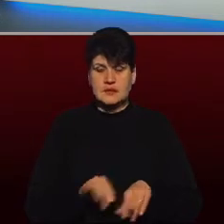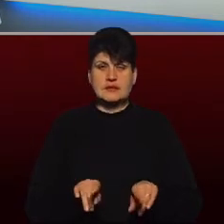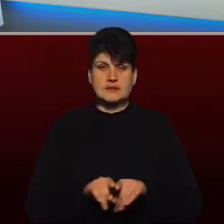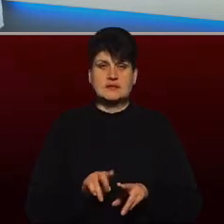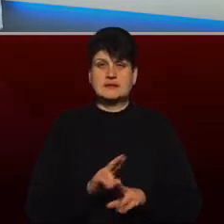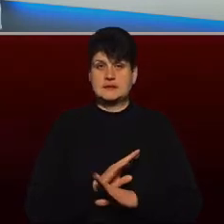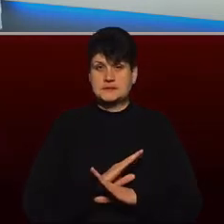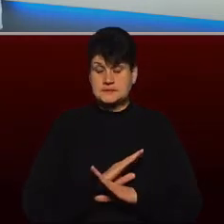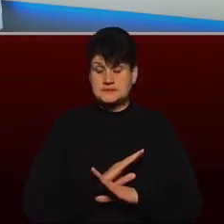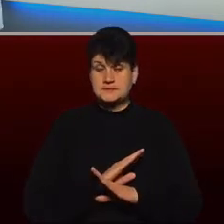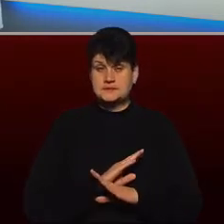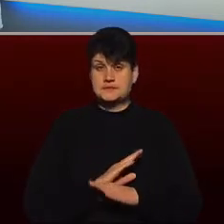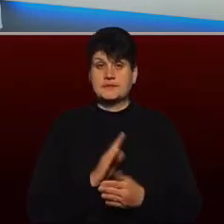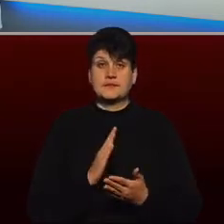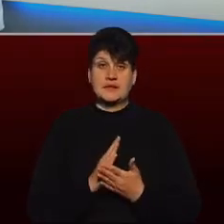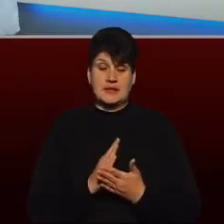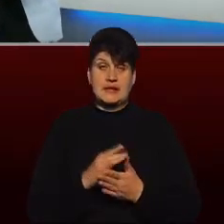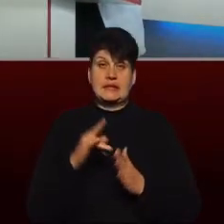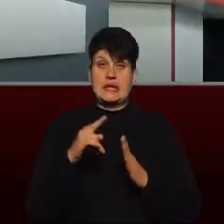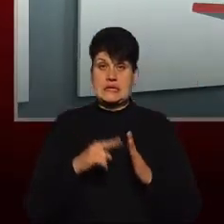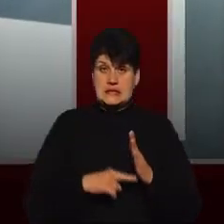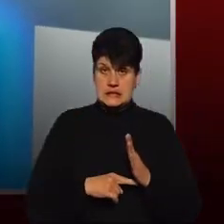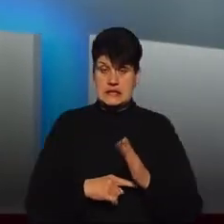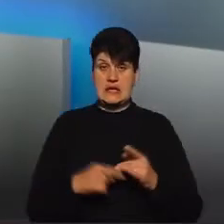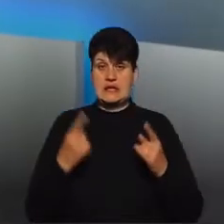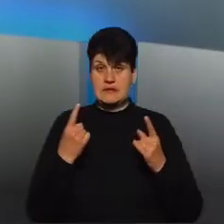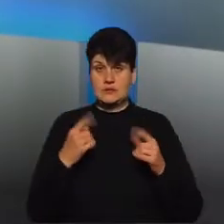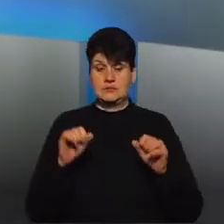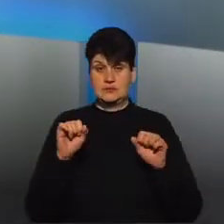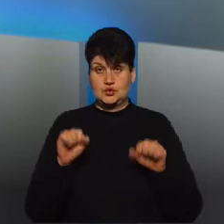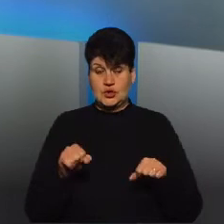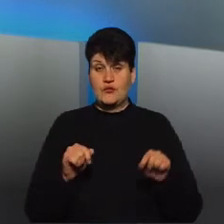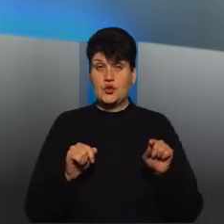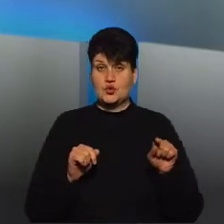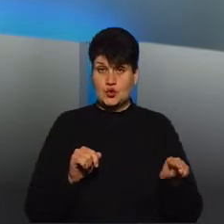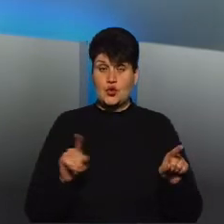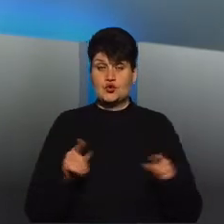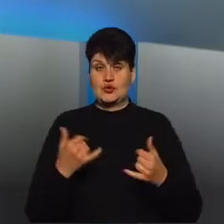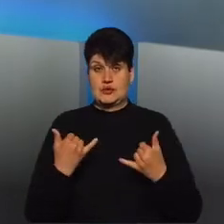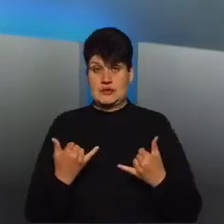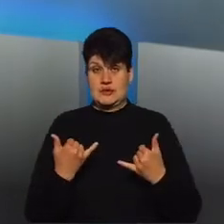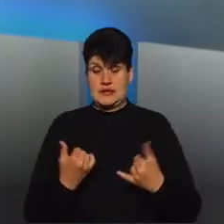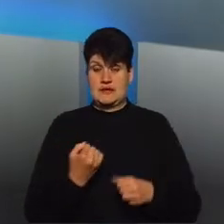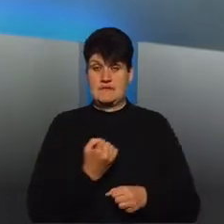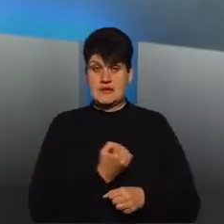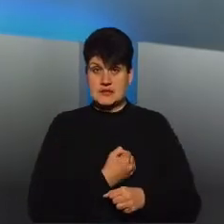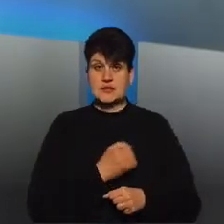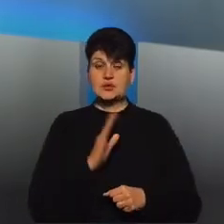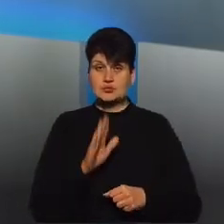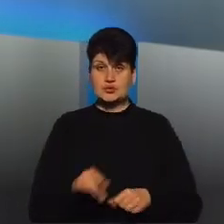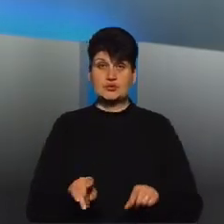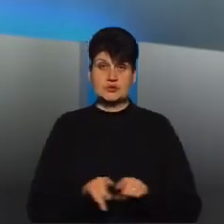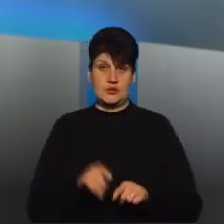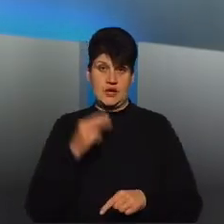то є надія і висока ймовірність того, що нині чинні вакцини будуть так само